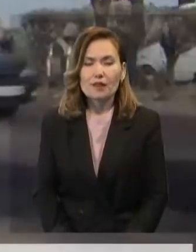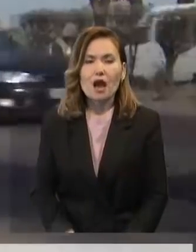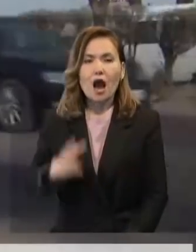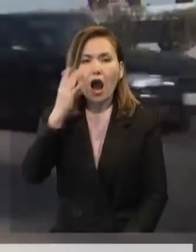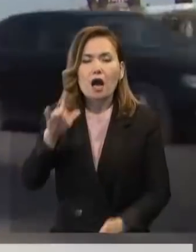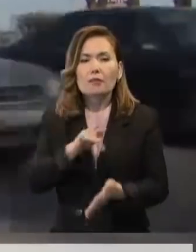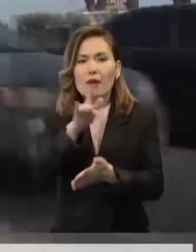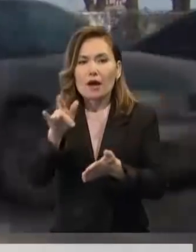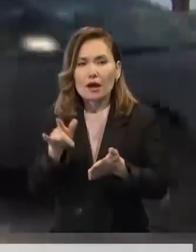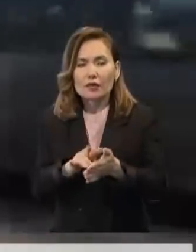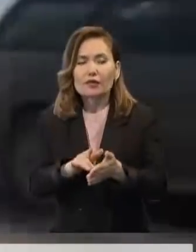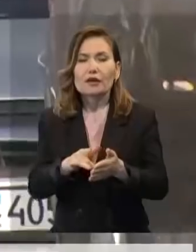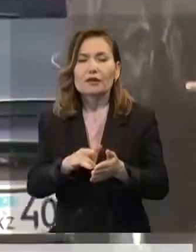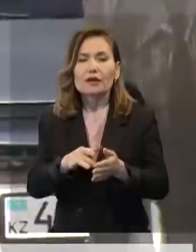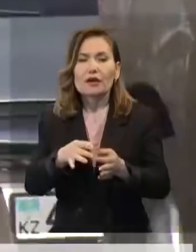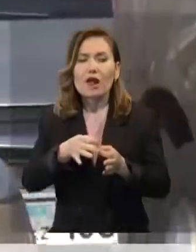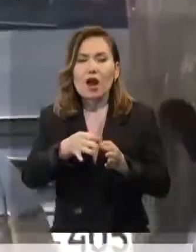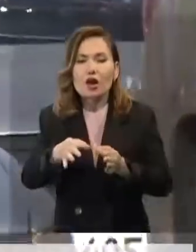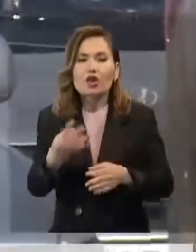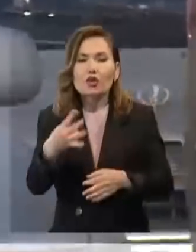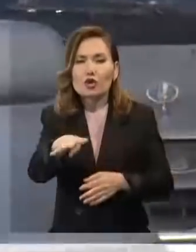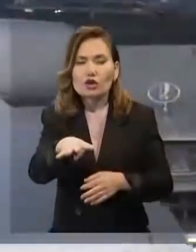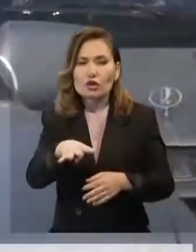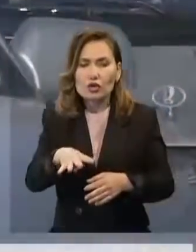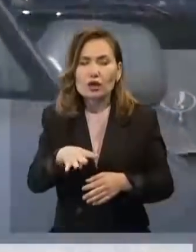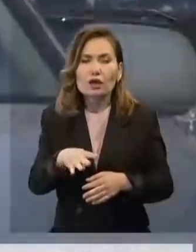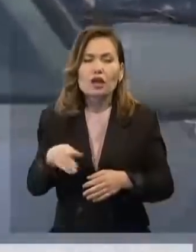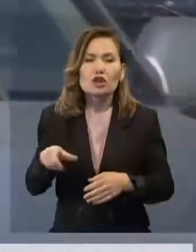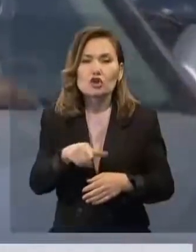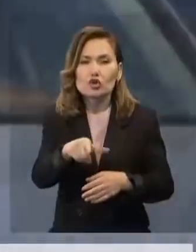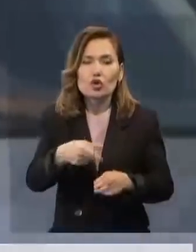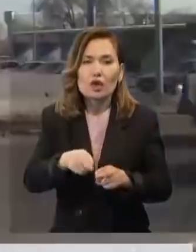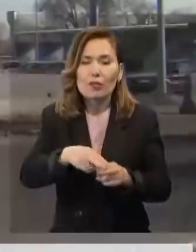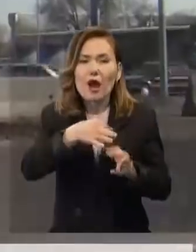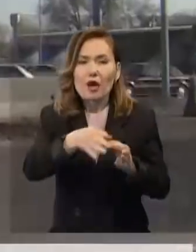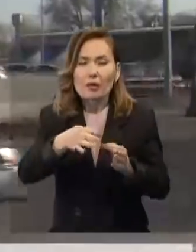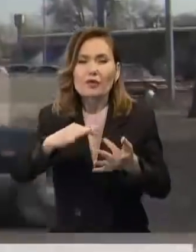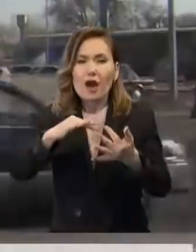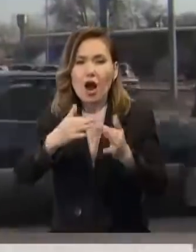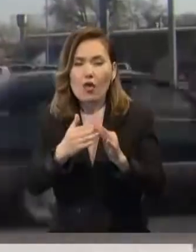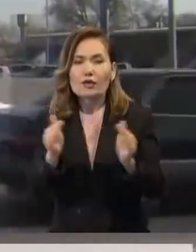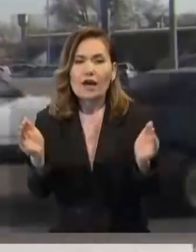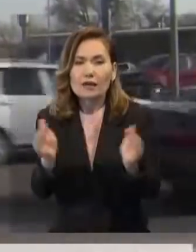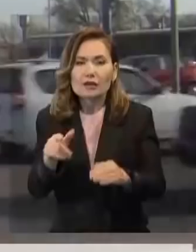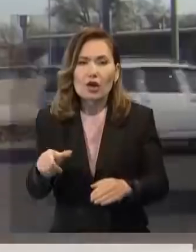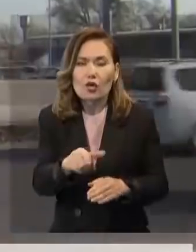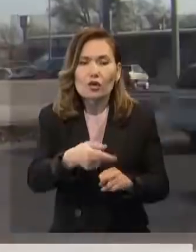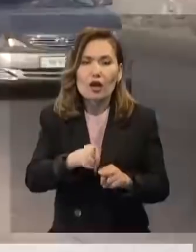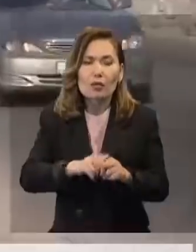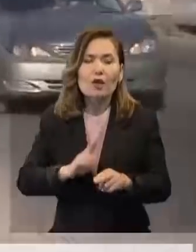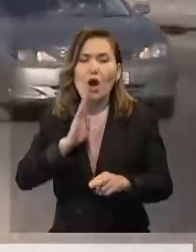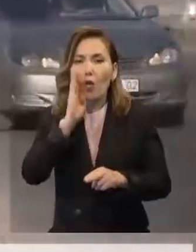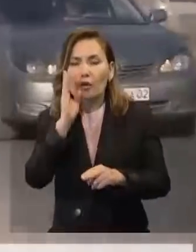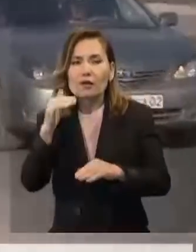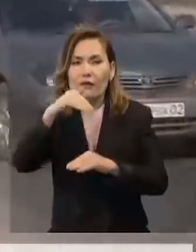Алматыдан шыққандағы 4 жолақты жол Кемертоға мен Райымбек ауылына келгенде тарылып, көлік кептелісі еселене түседі. Таңертеңмен қалаға кірерде, кешкісін